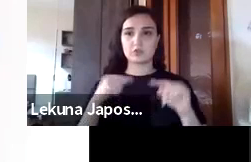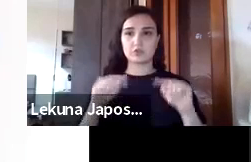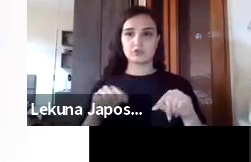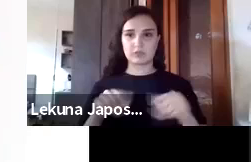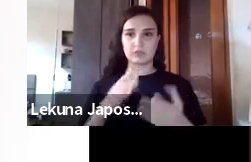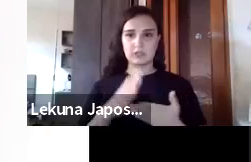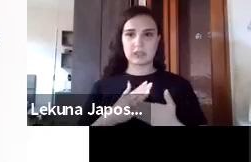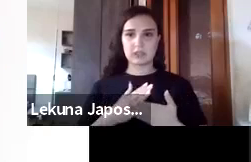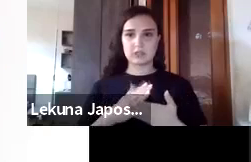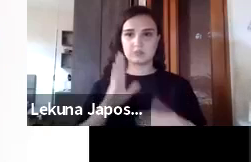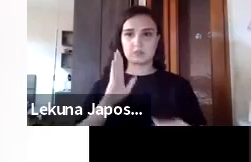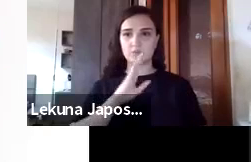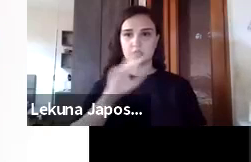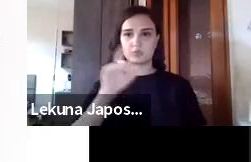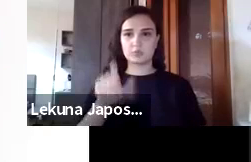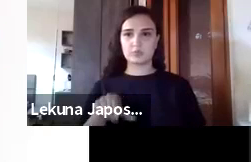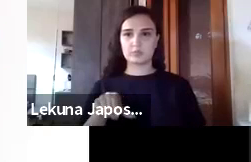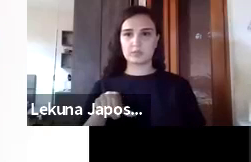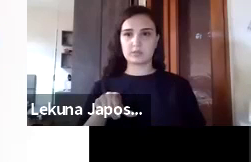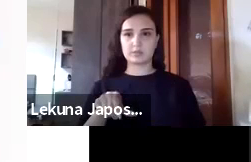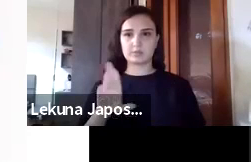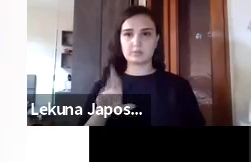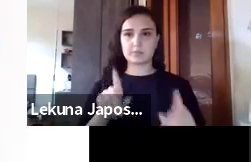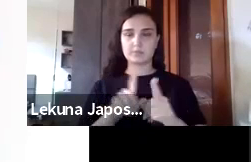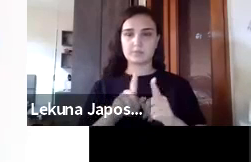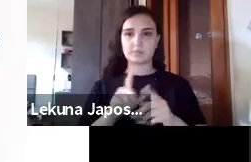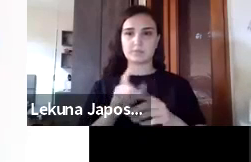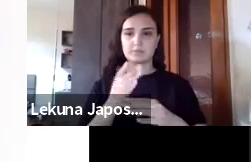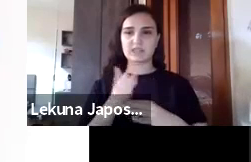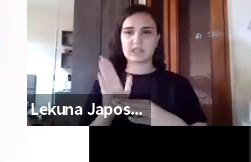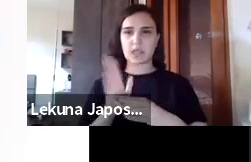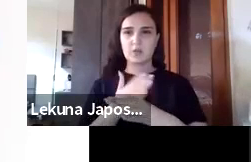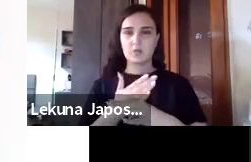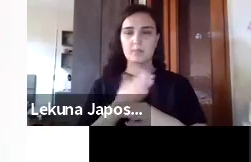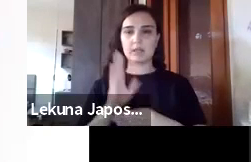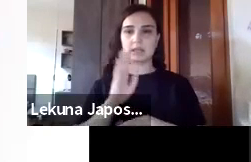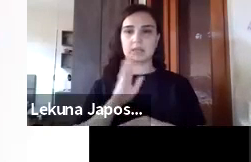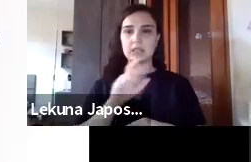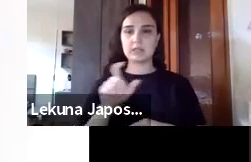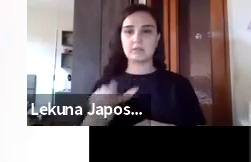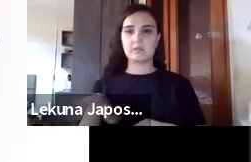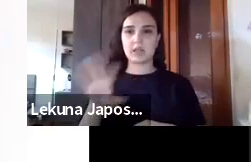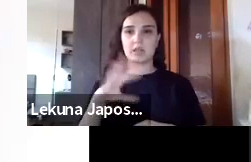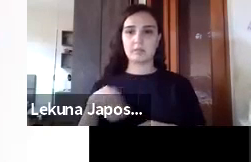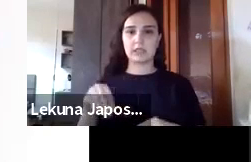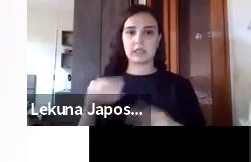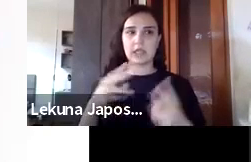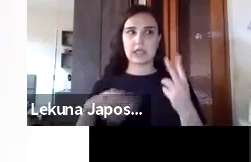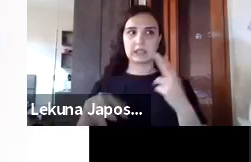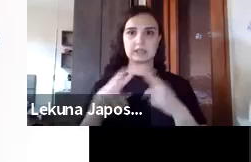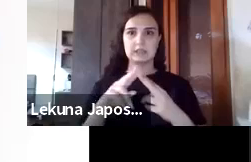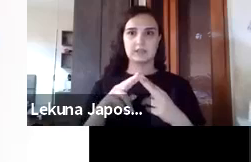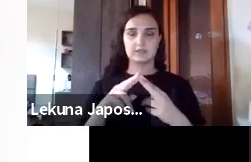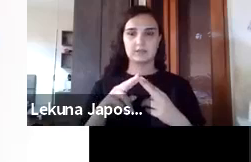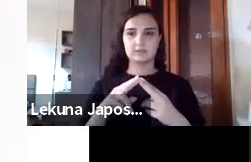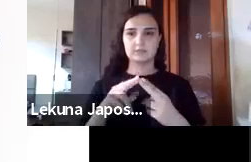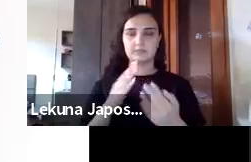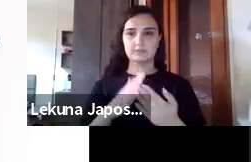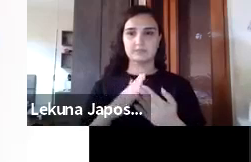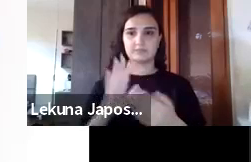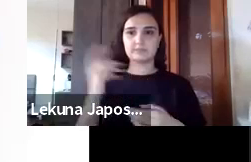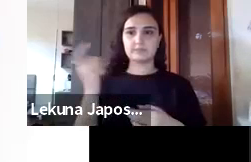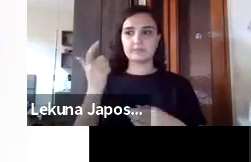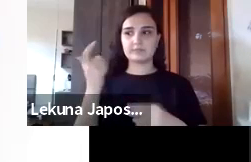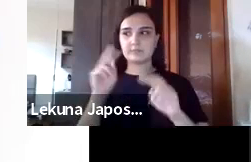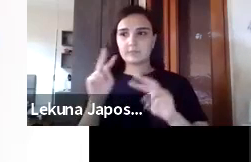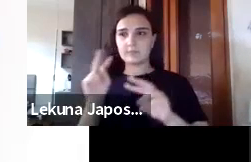არის ეს მშობელი, რა მაინც გაყოფა გამომდის, განსაკუთრებით დედები, რომ აი ყველაფერი ერთად არიან, თან